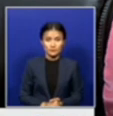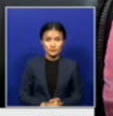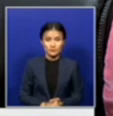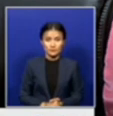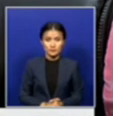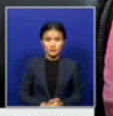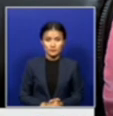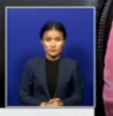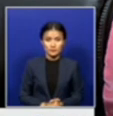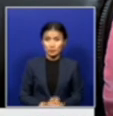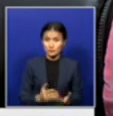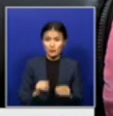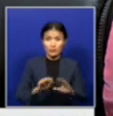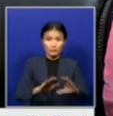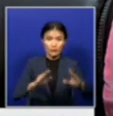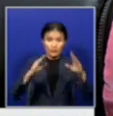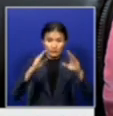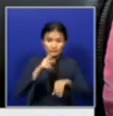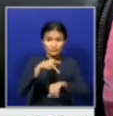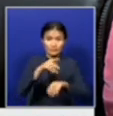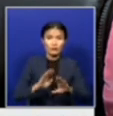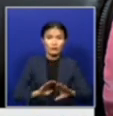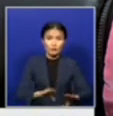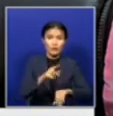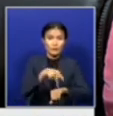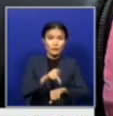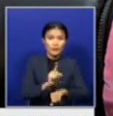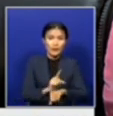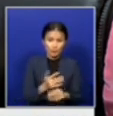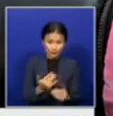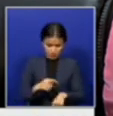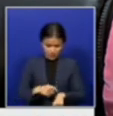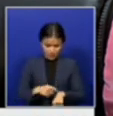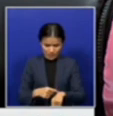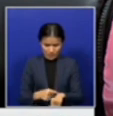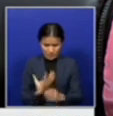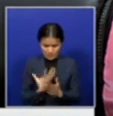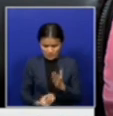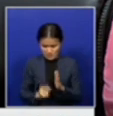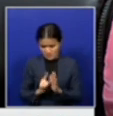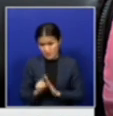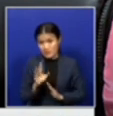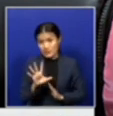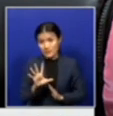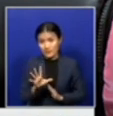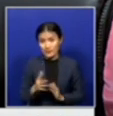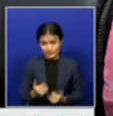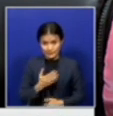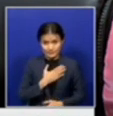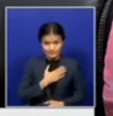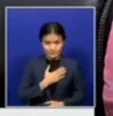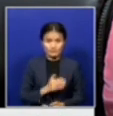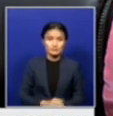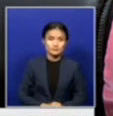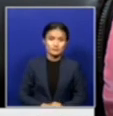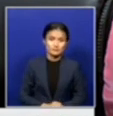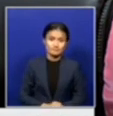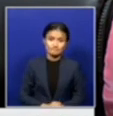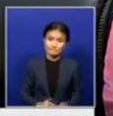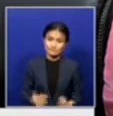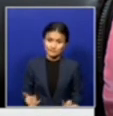ต้องฝากท่านประธานครับผมเหลือ5นาทีนะครับท่านประธานที่เคารพครับเรื่อง